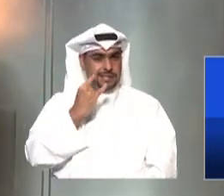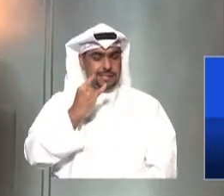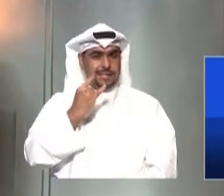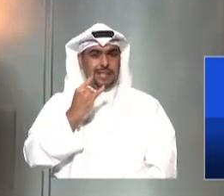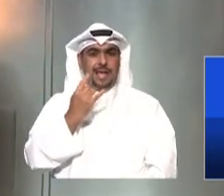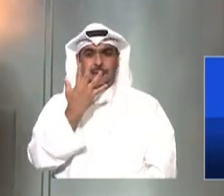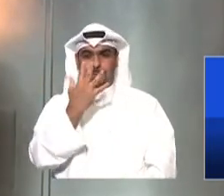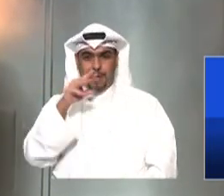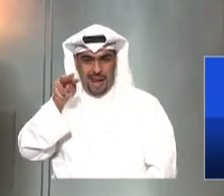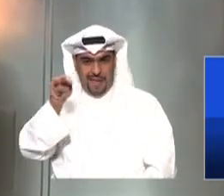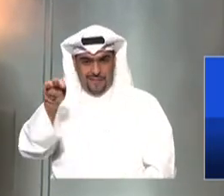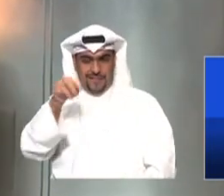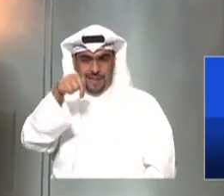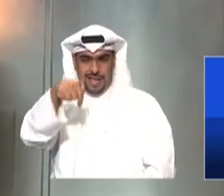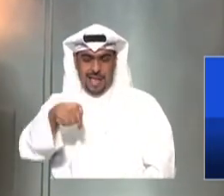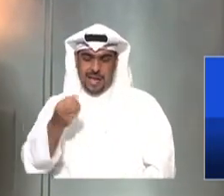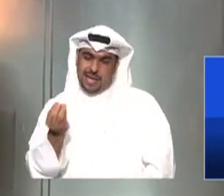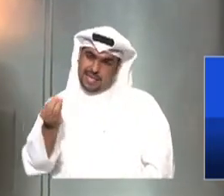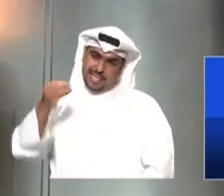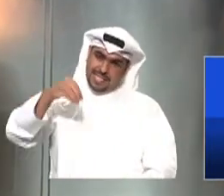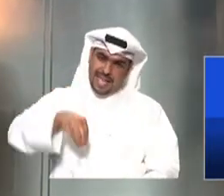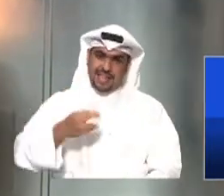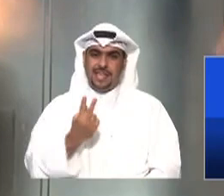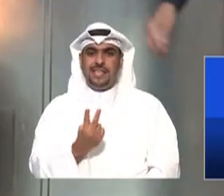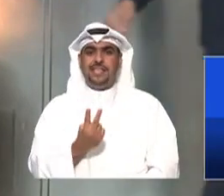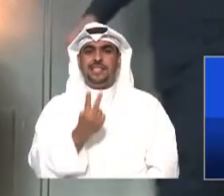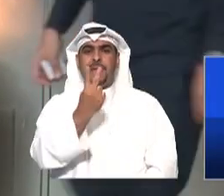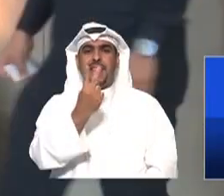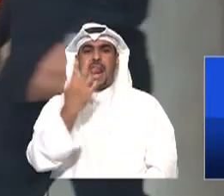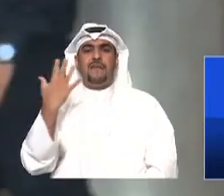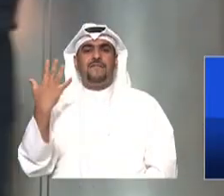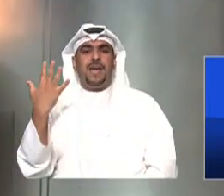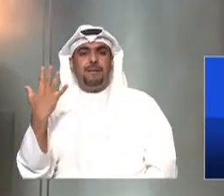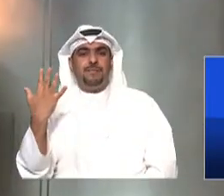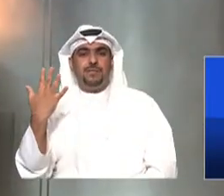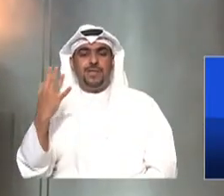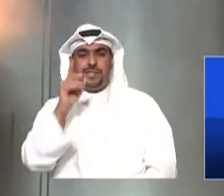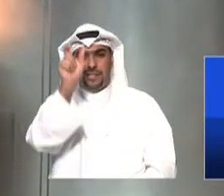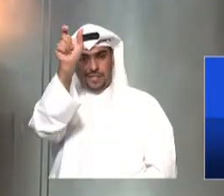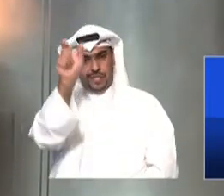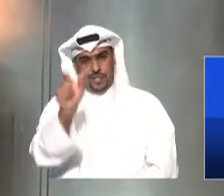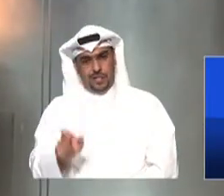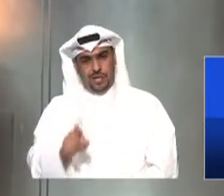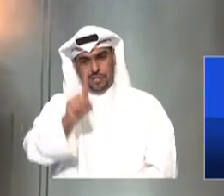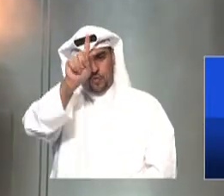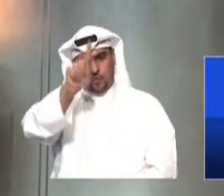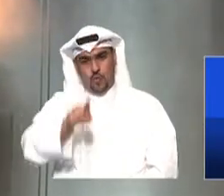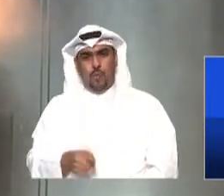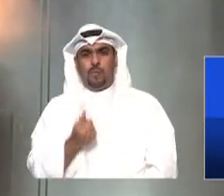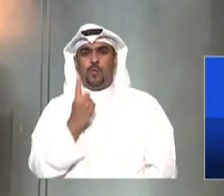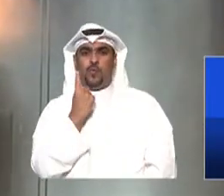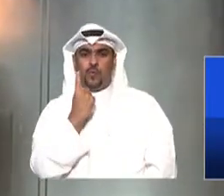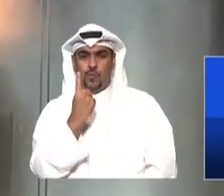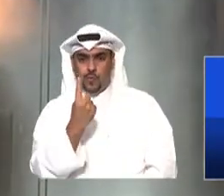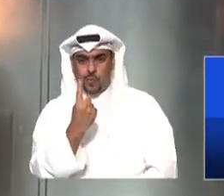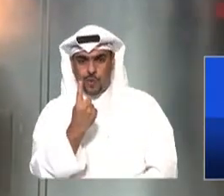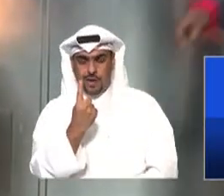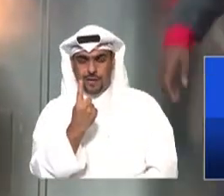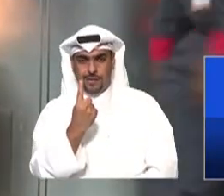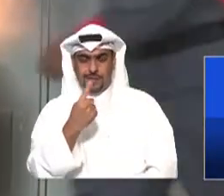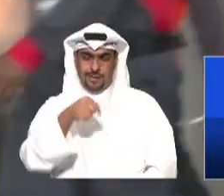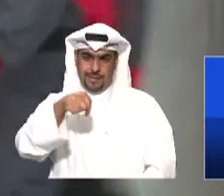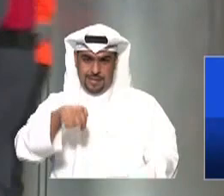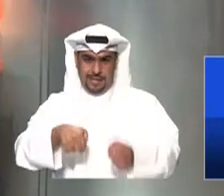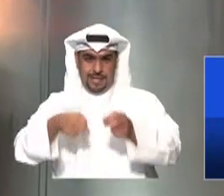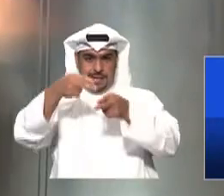في الغدوم إلى أن وصلنا إلى 7500 راكب، وتتدارس هذه الإجراءات على حسب واقع الصحي